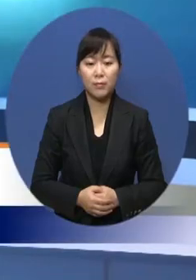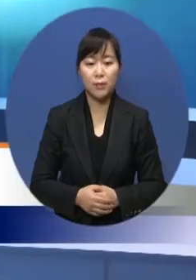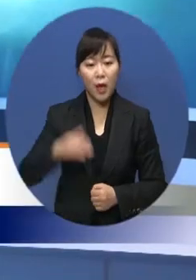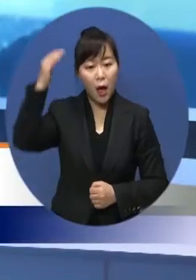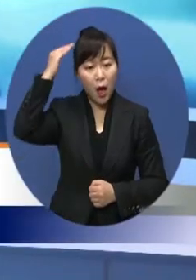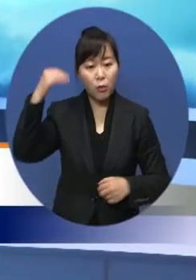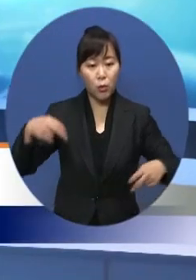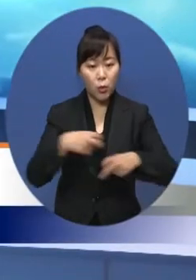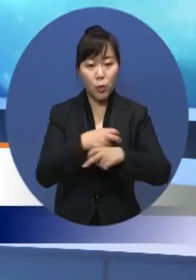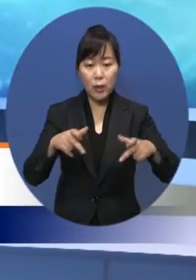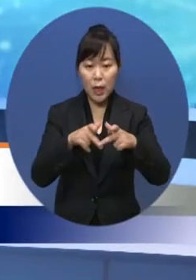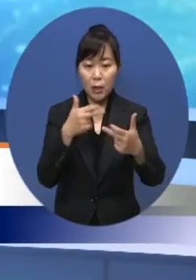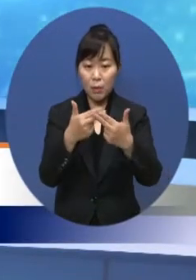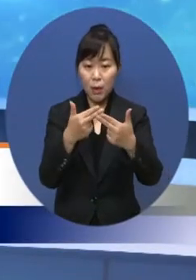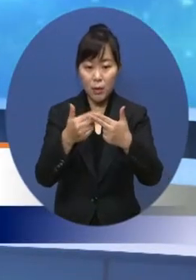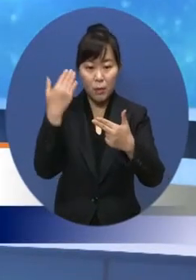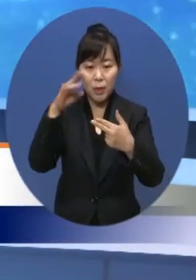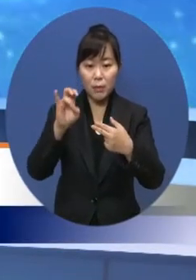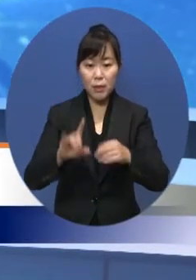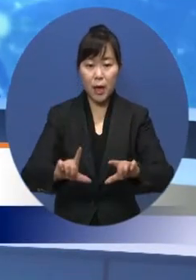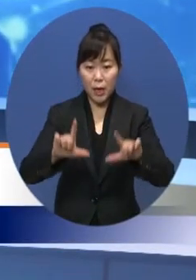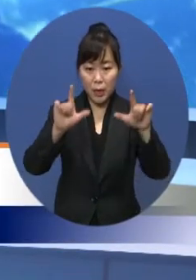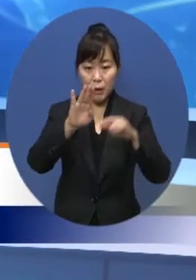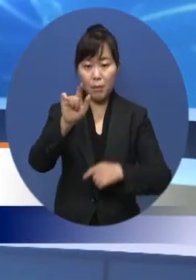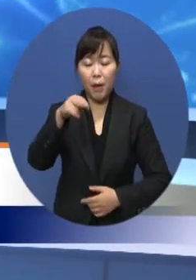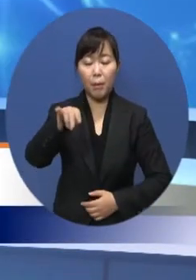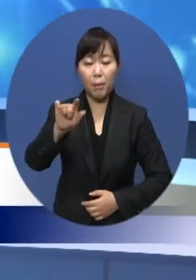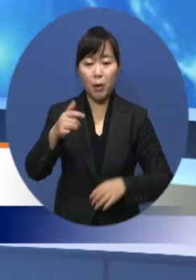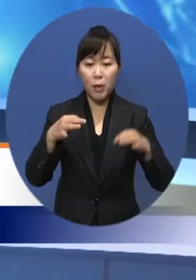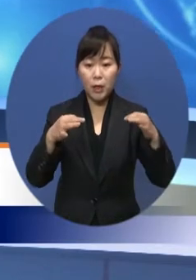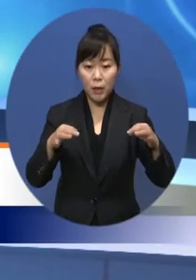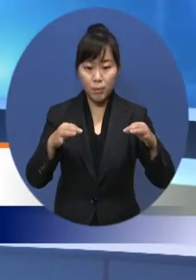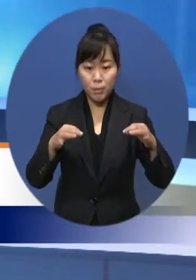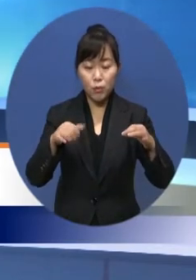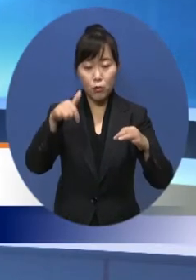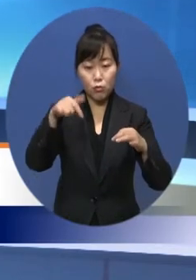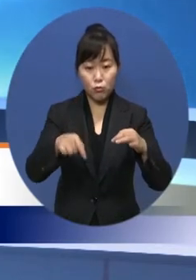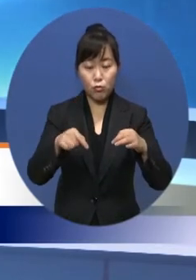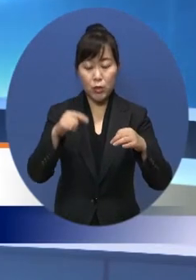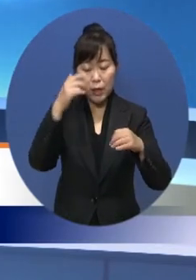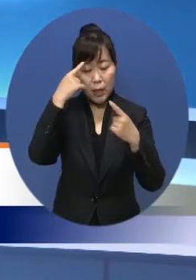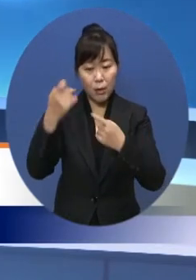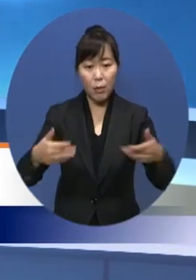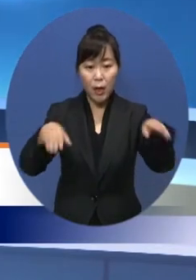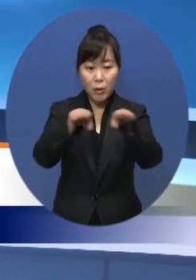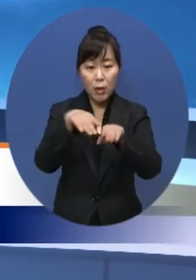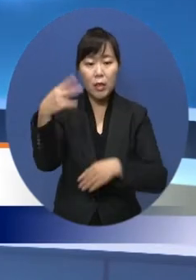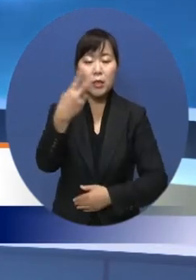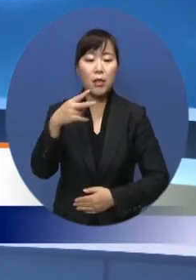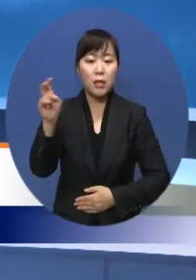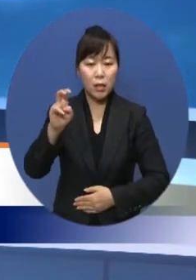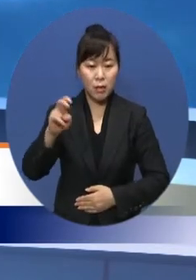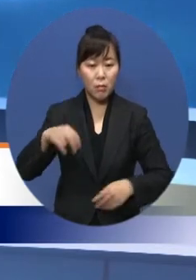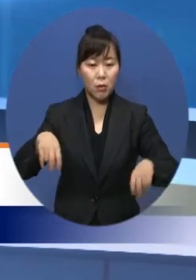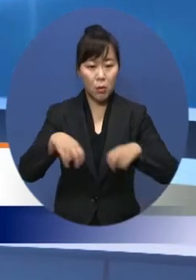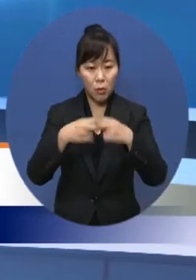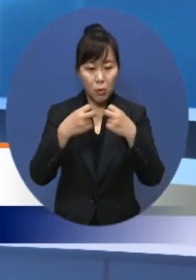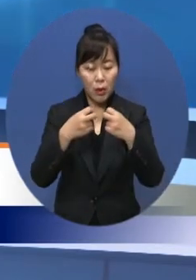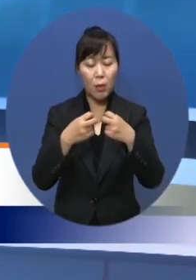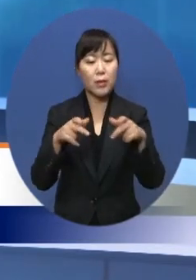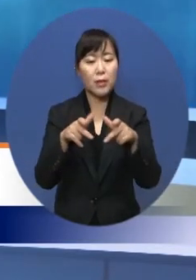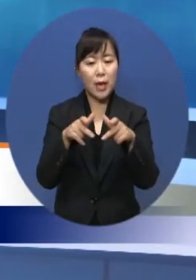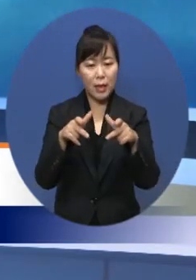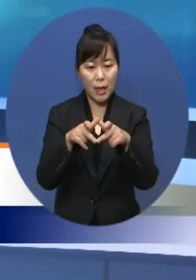한국 요통 장애인 협회 가 지난 24일 백범김구 기념관에서 2020 교통사고 장애인 재활 쌍